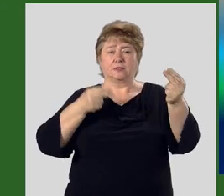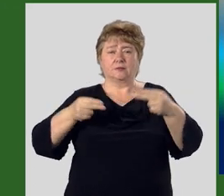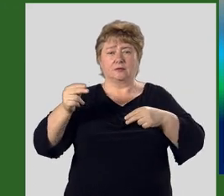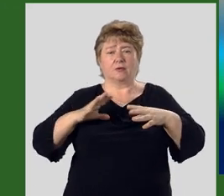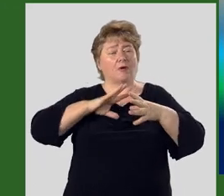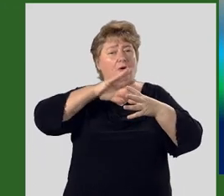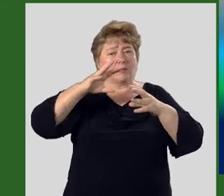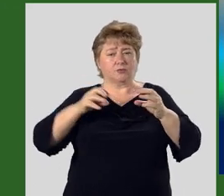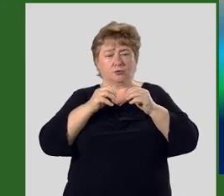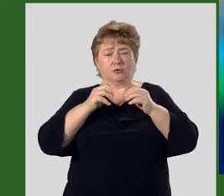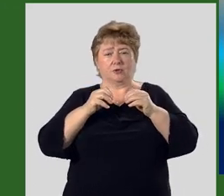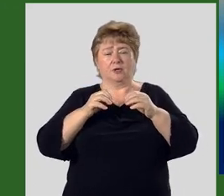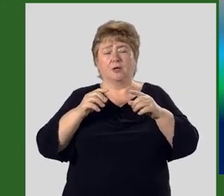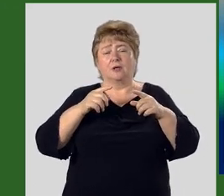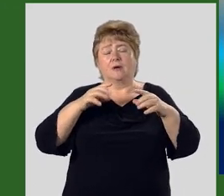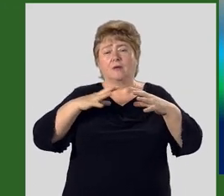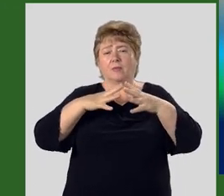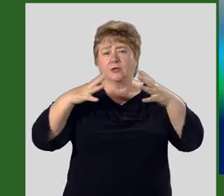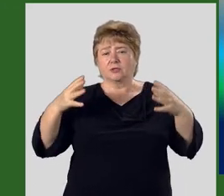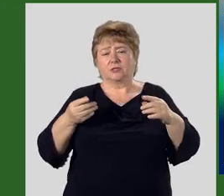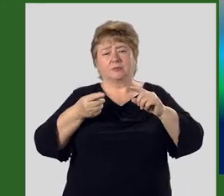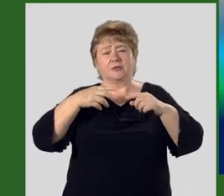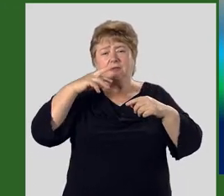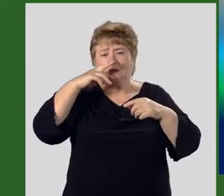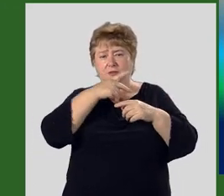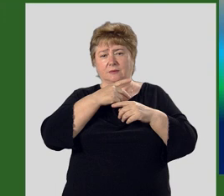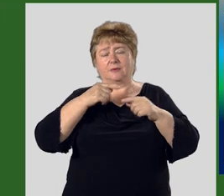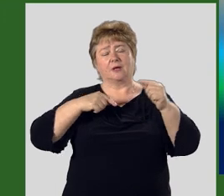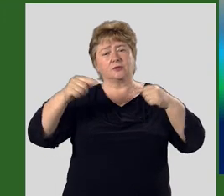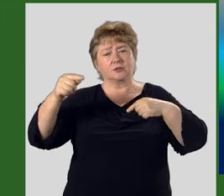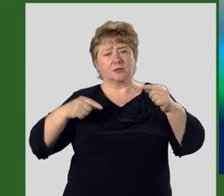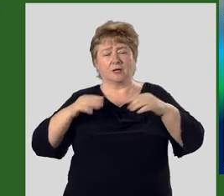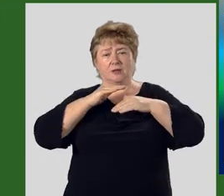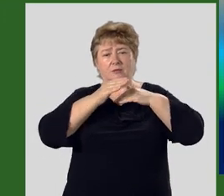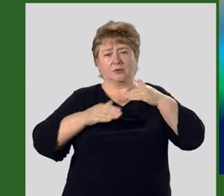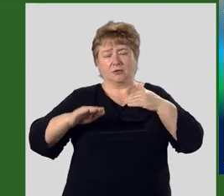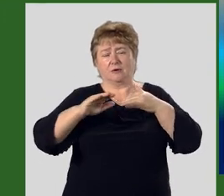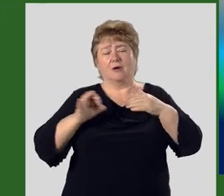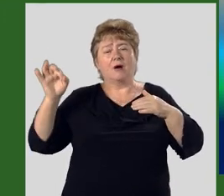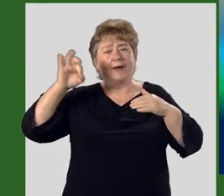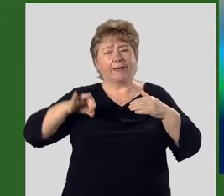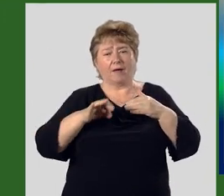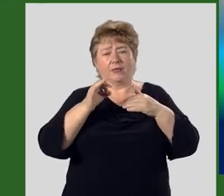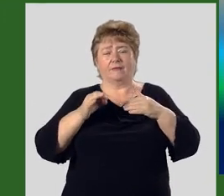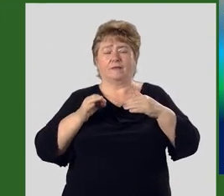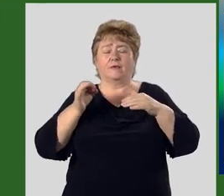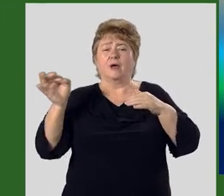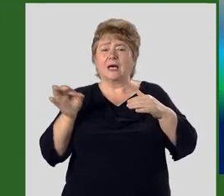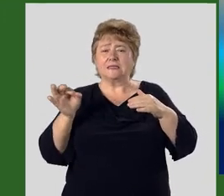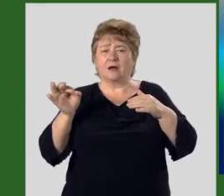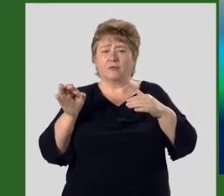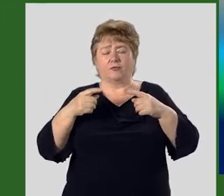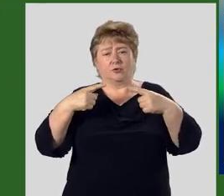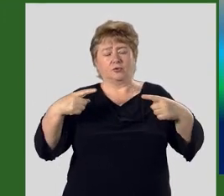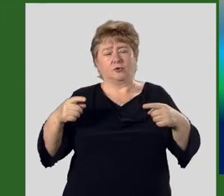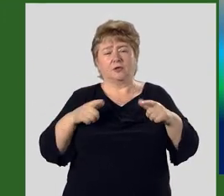изображена обобщенно, со значительными искажениями очертаний материков, океанов, островов